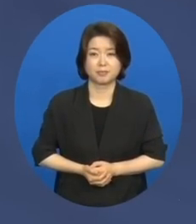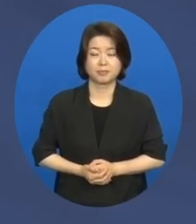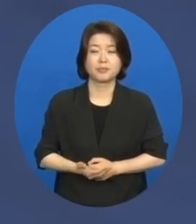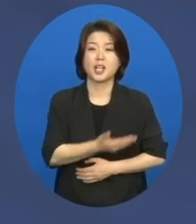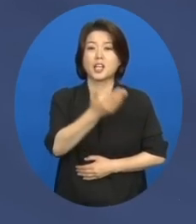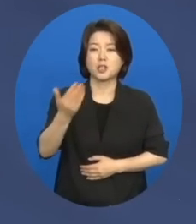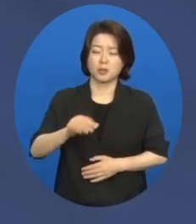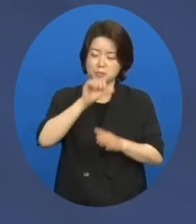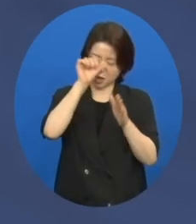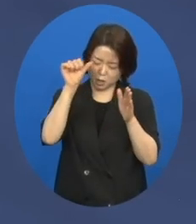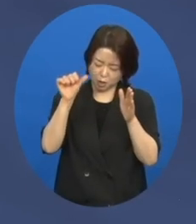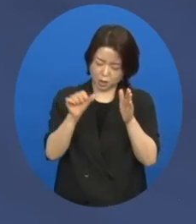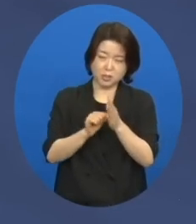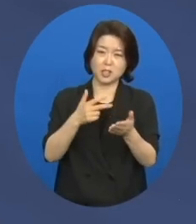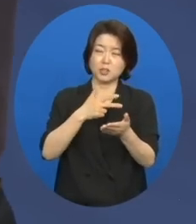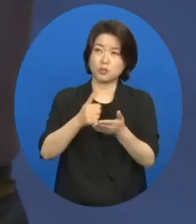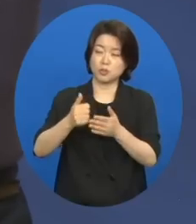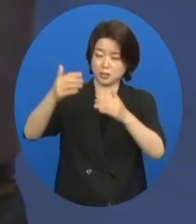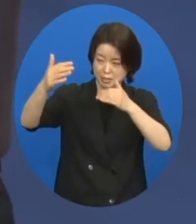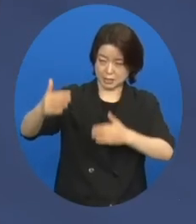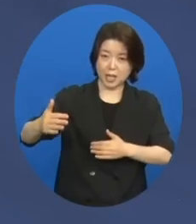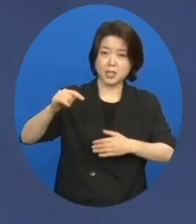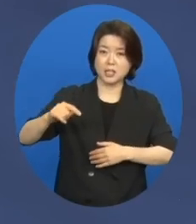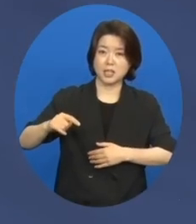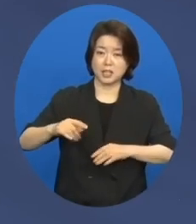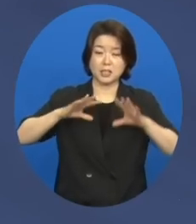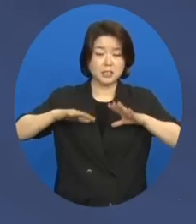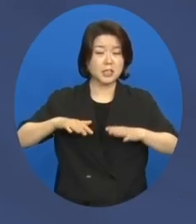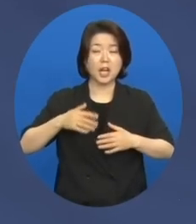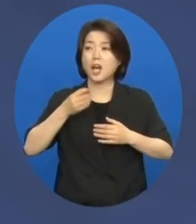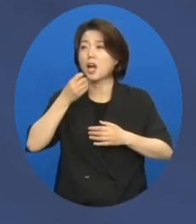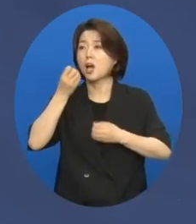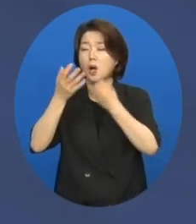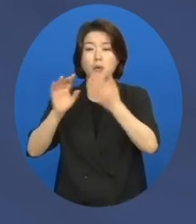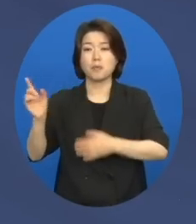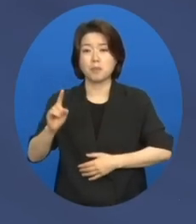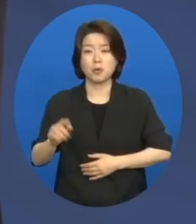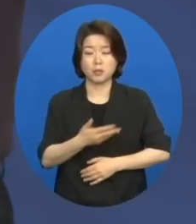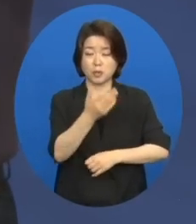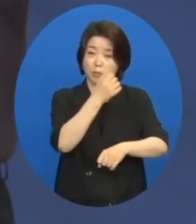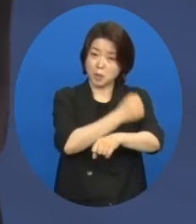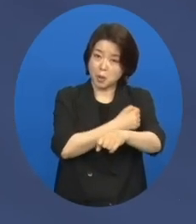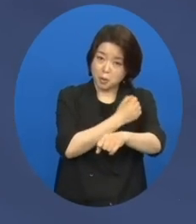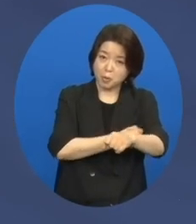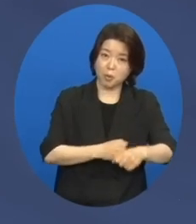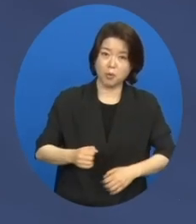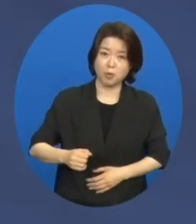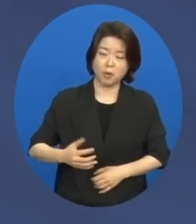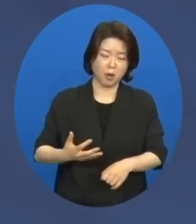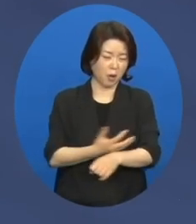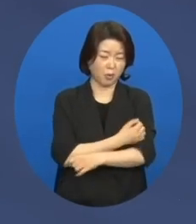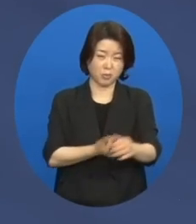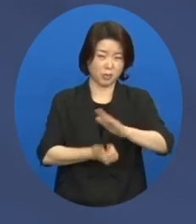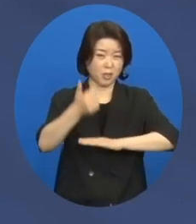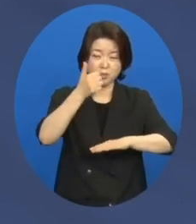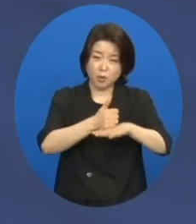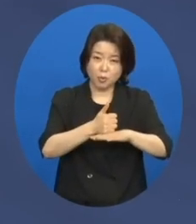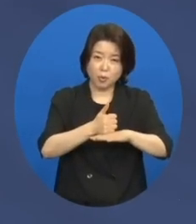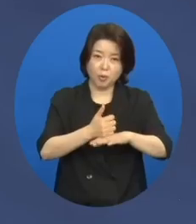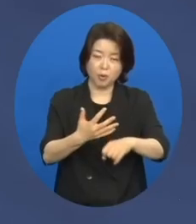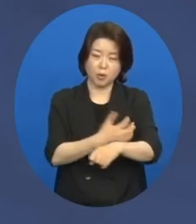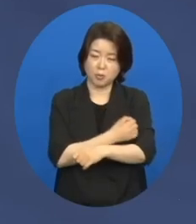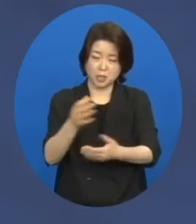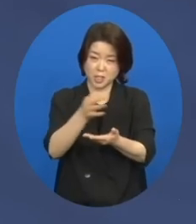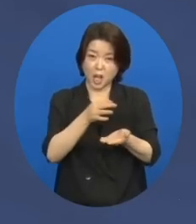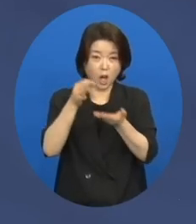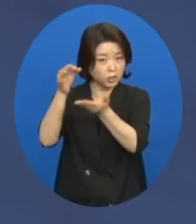여러분이 평생 주님과 나 사이에 자랑할 게 있다면 뭐예요? 여러분의 공로? 대단한 성공? 엄청난